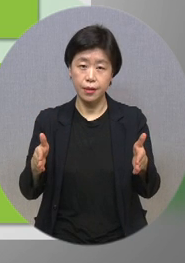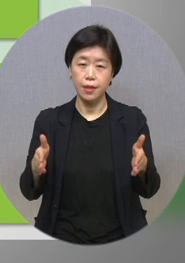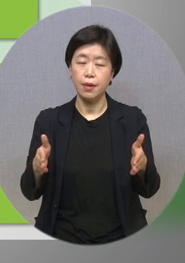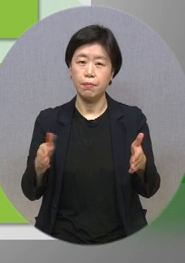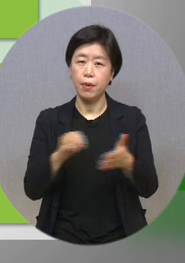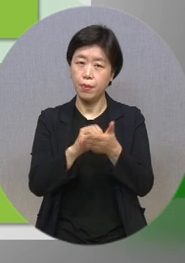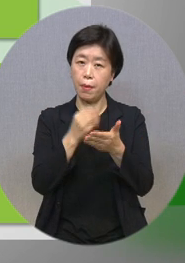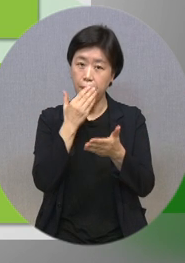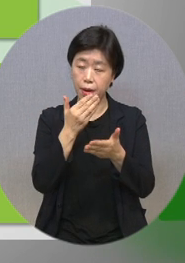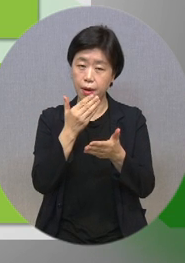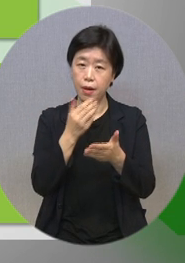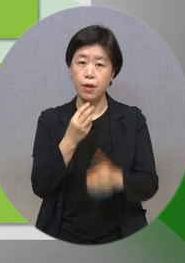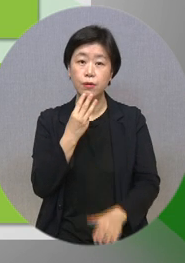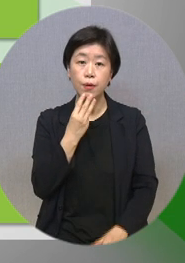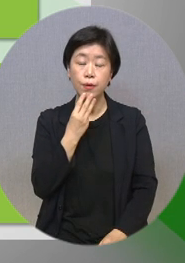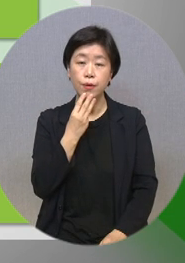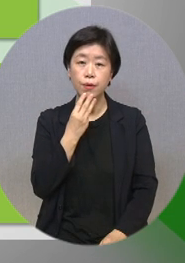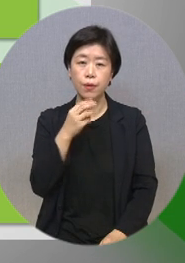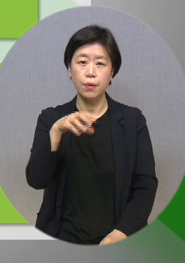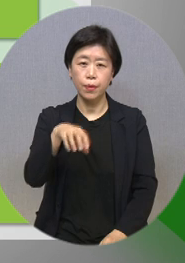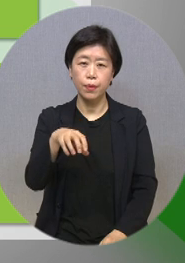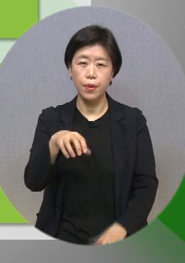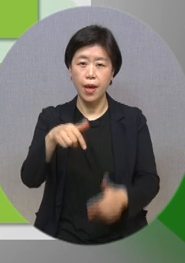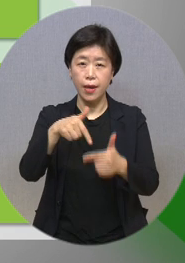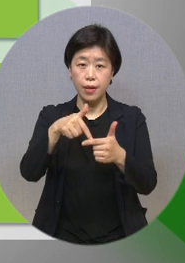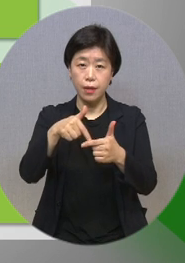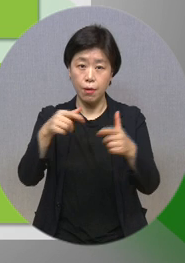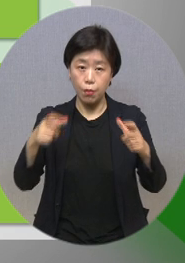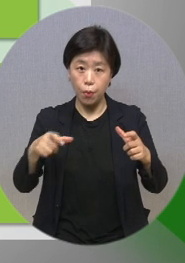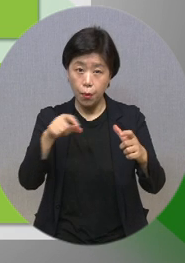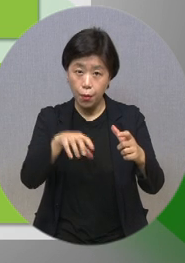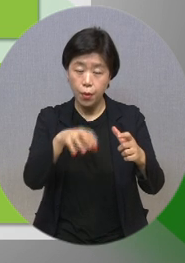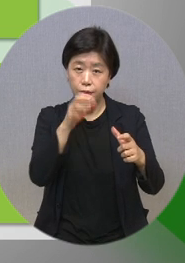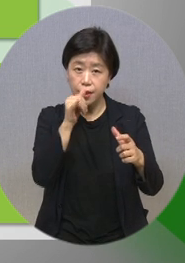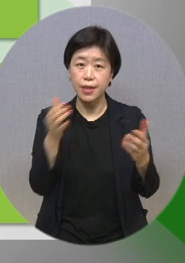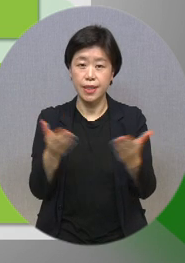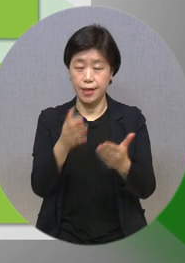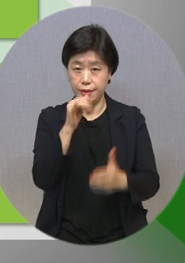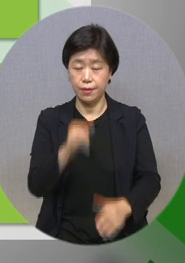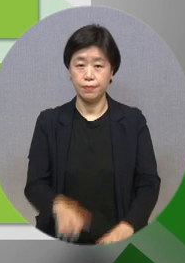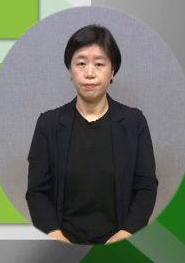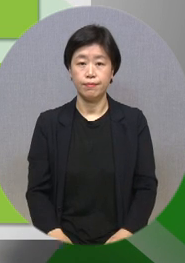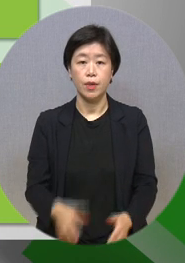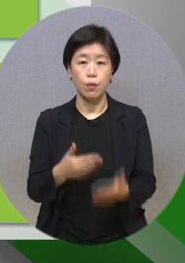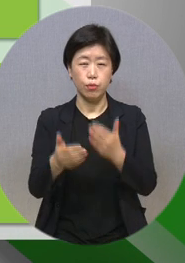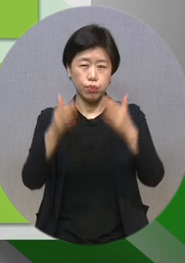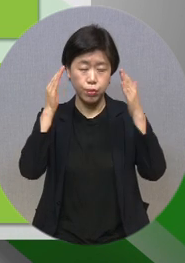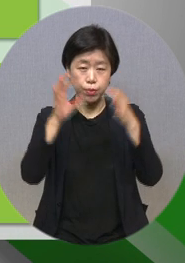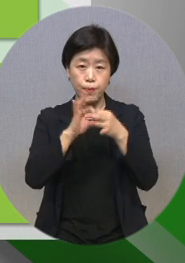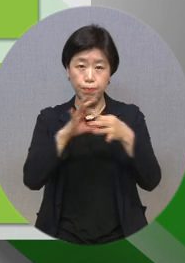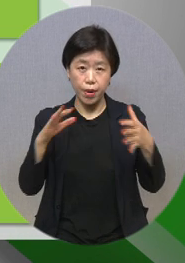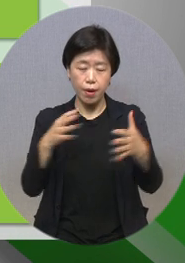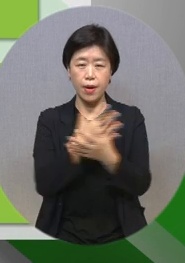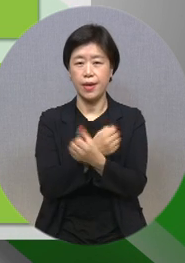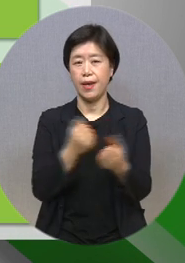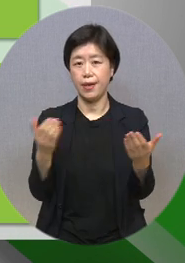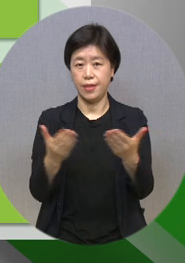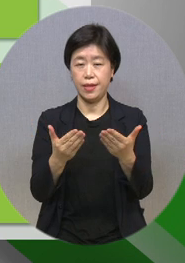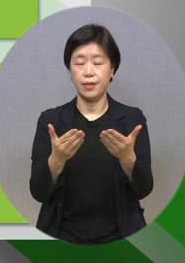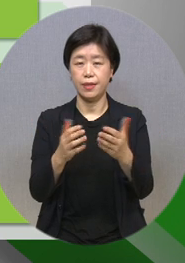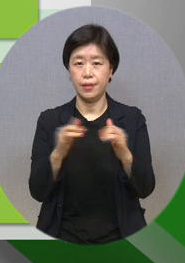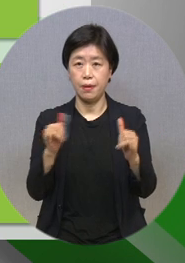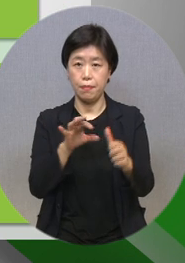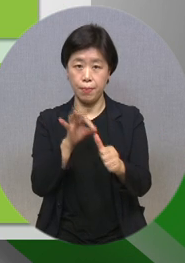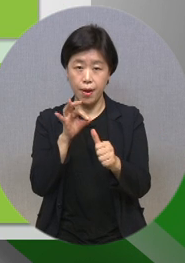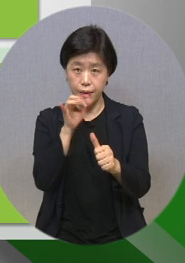서울특별시 강남구입니다. 경력과 학력은 무관하며 계약직을 채용합니다. 장애인만 채용하며 담당지사는